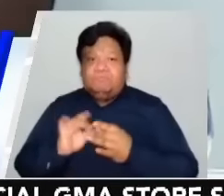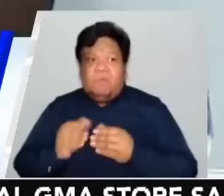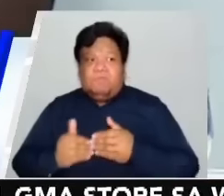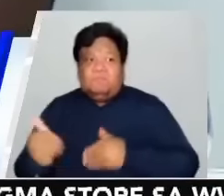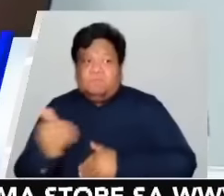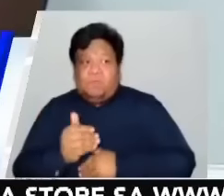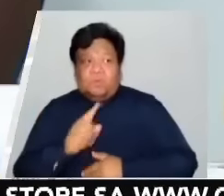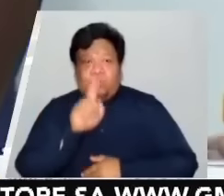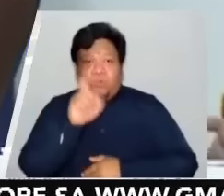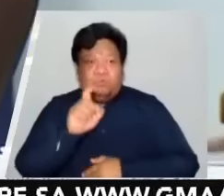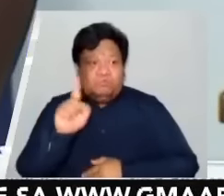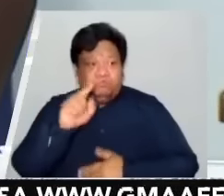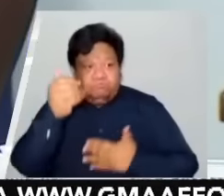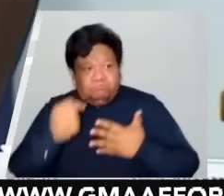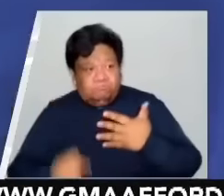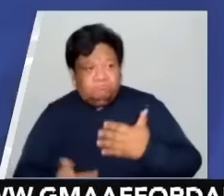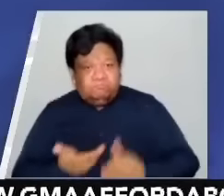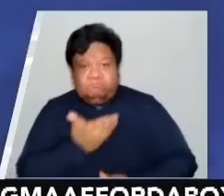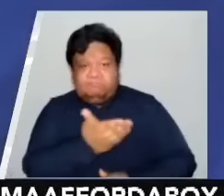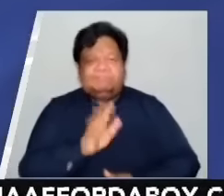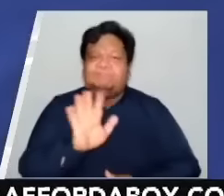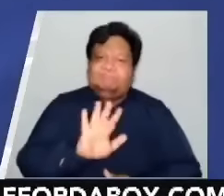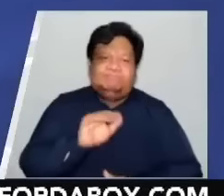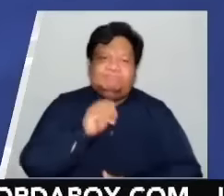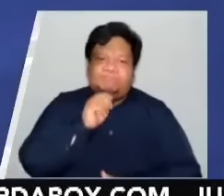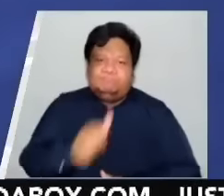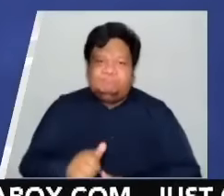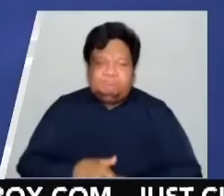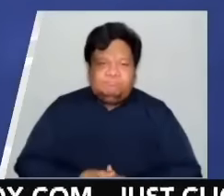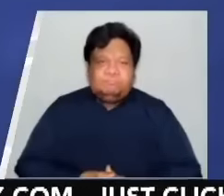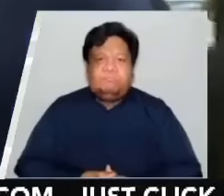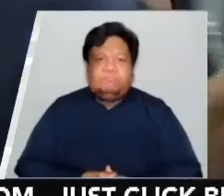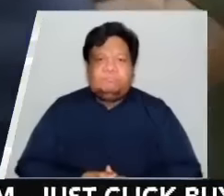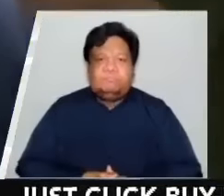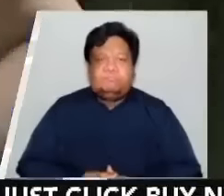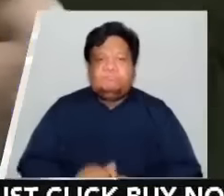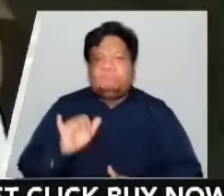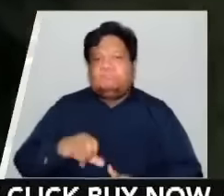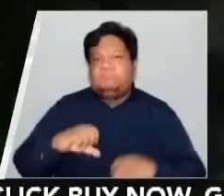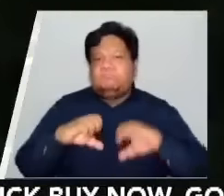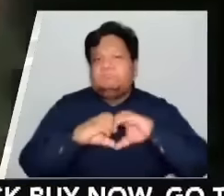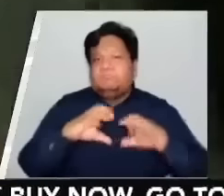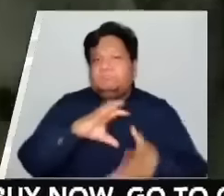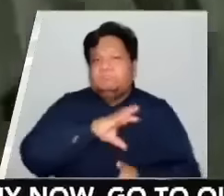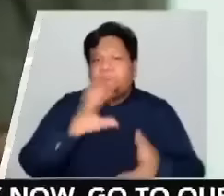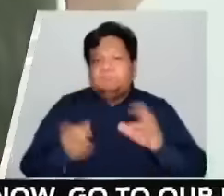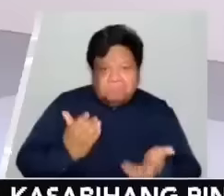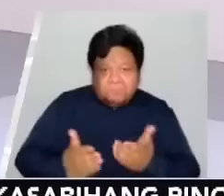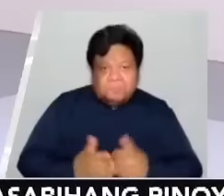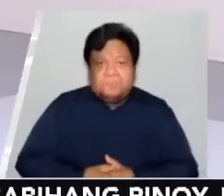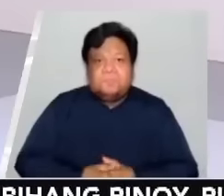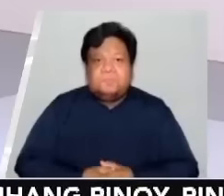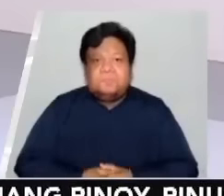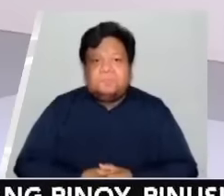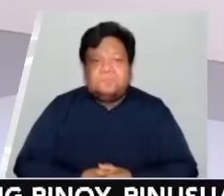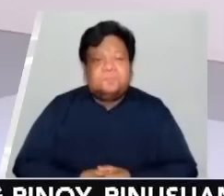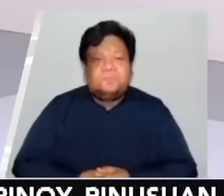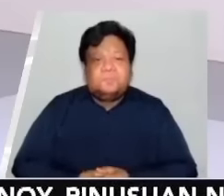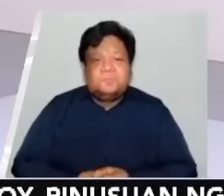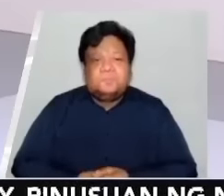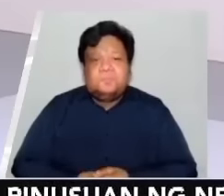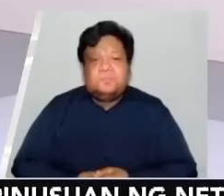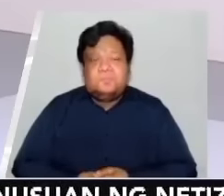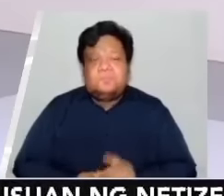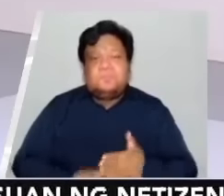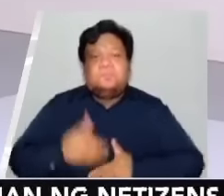isasagawang imbestigasyon Shino gasto nagbabalita para sa GMA integrated news nang haras na naman